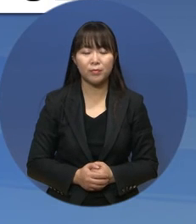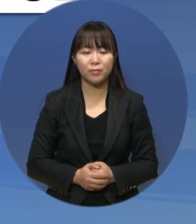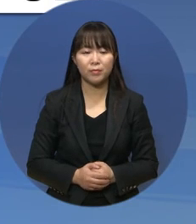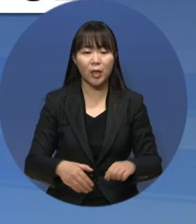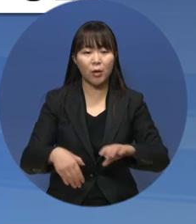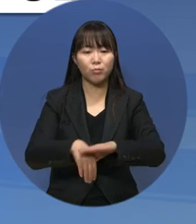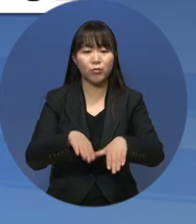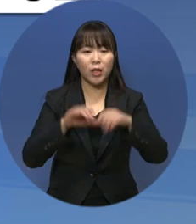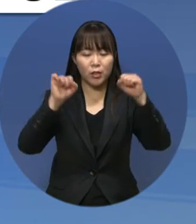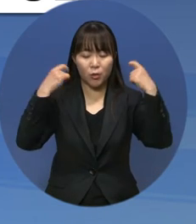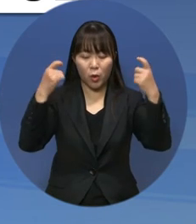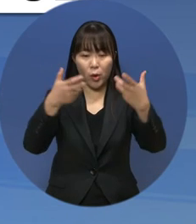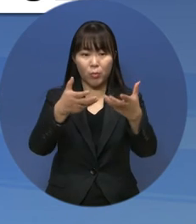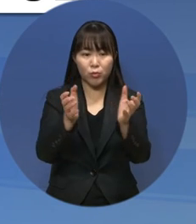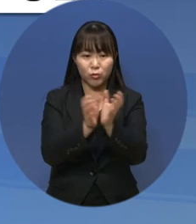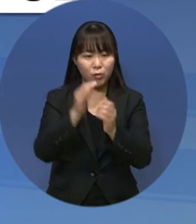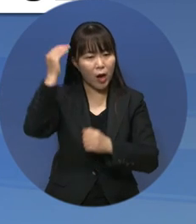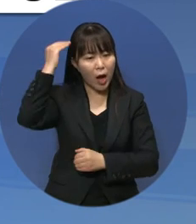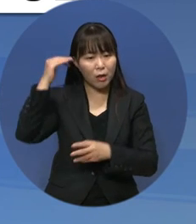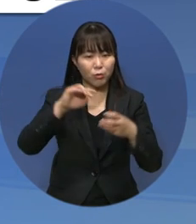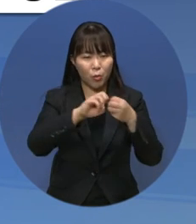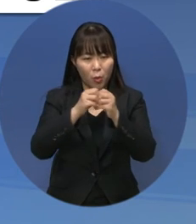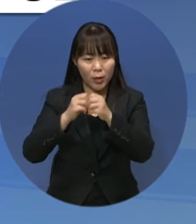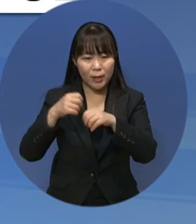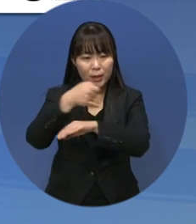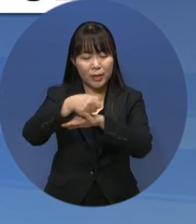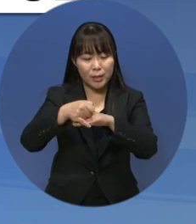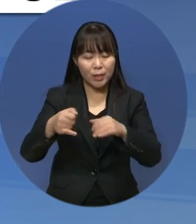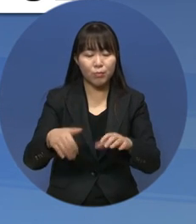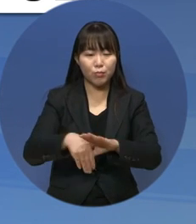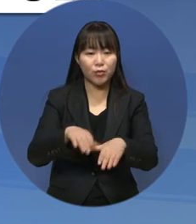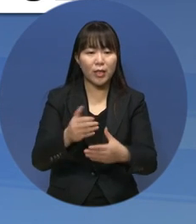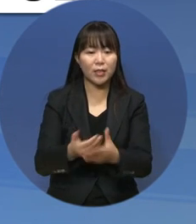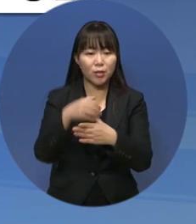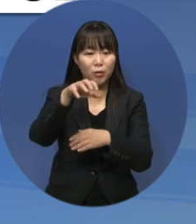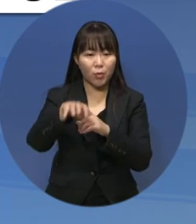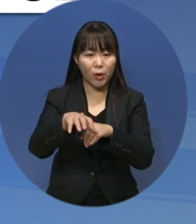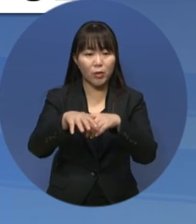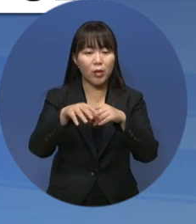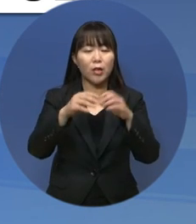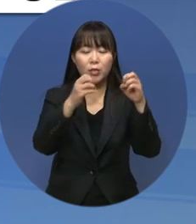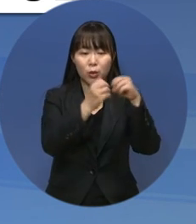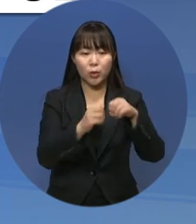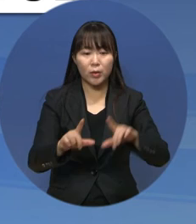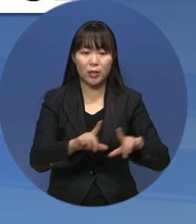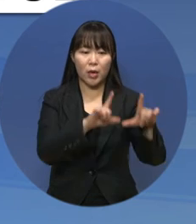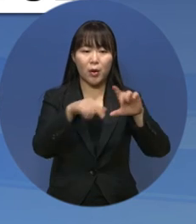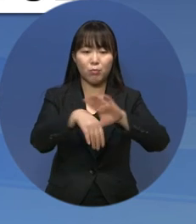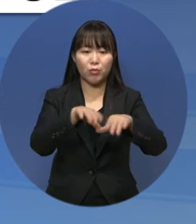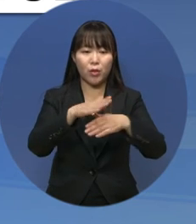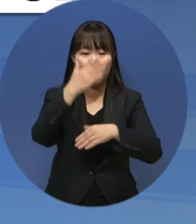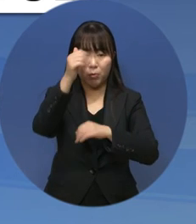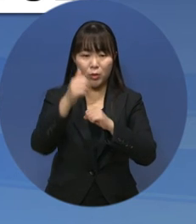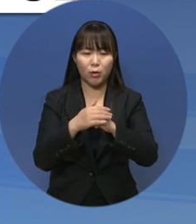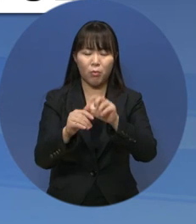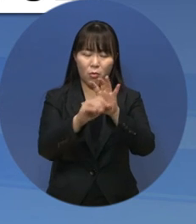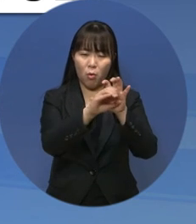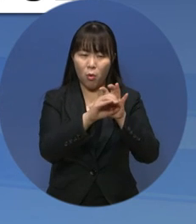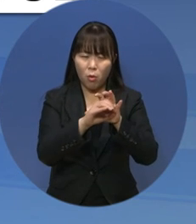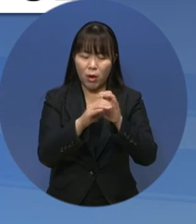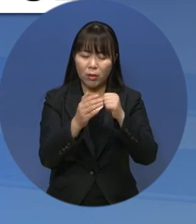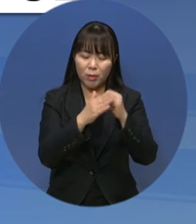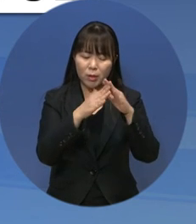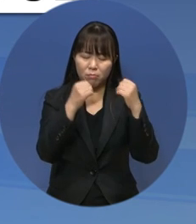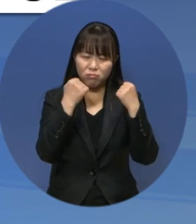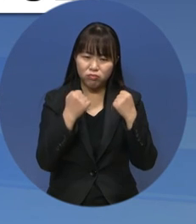문화체육관광부와 한국공예 디자인 문화 진흥원 전통 생활문화 본보는 코론 알고 로 집 안에서 보내는 시간이